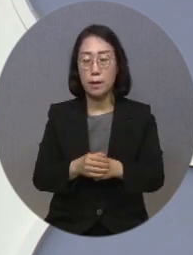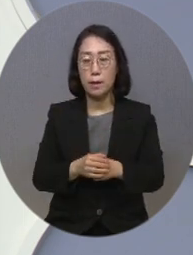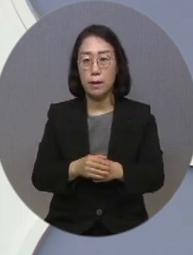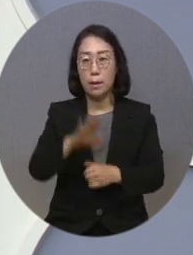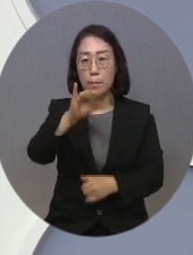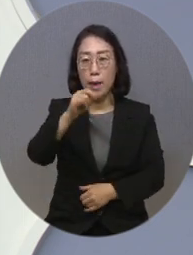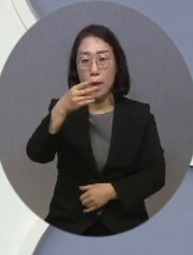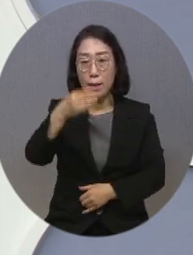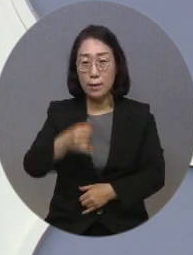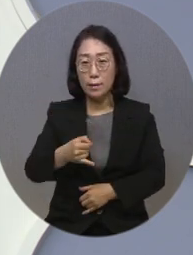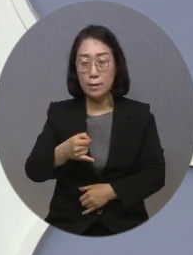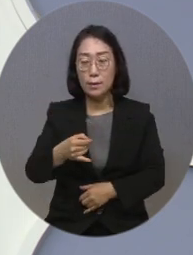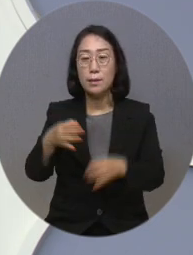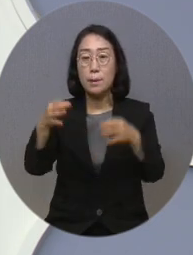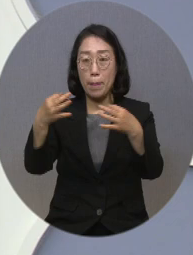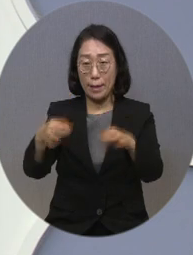해서